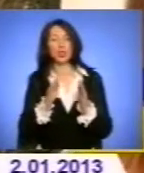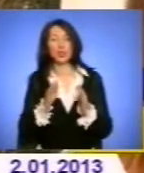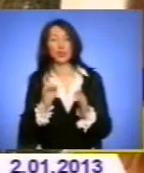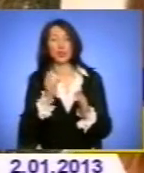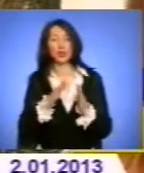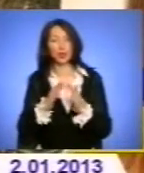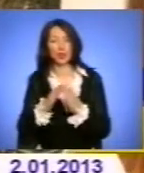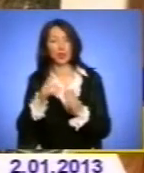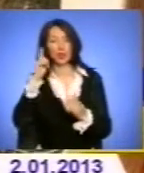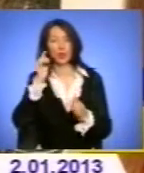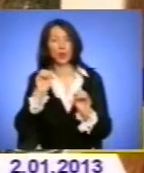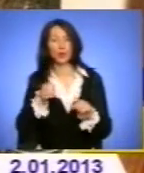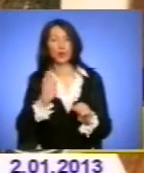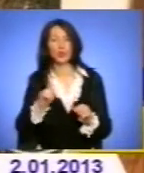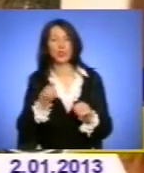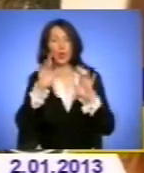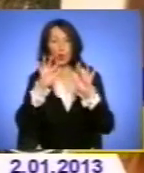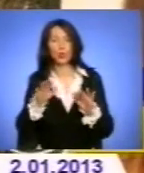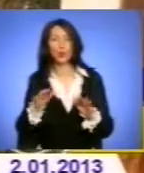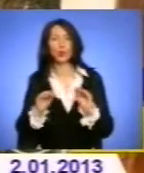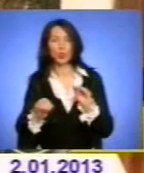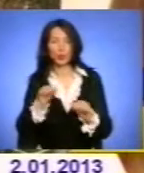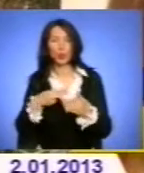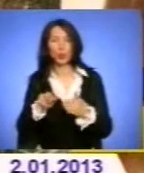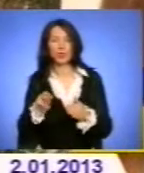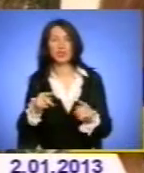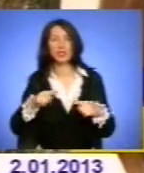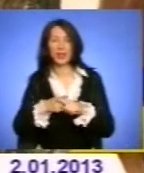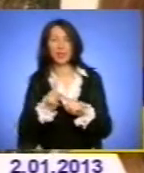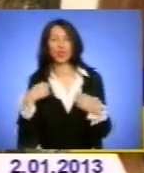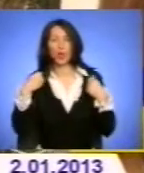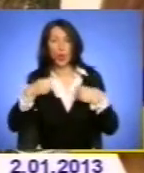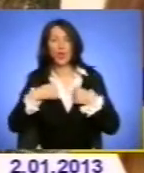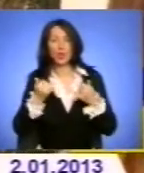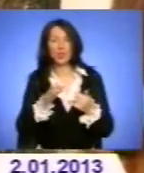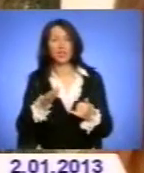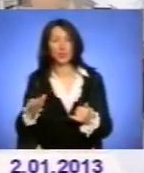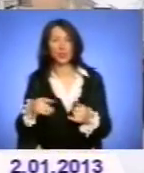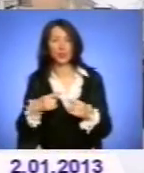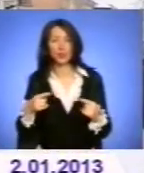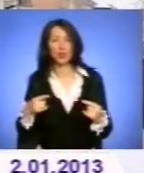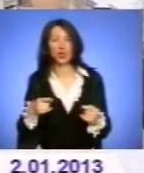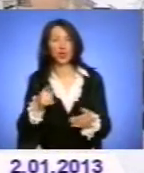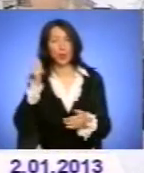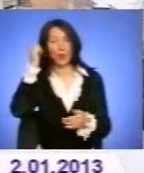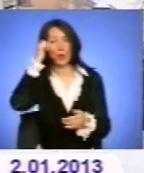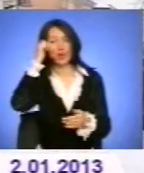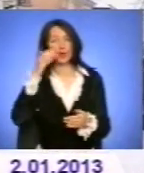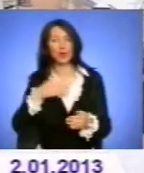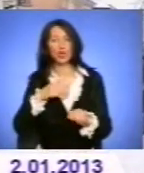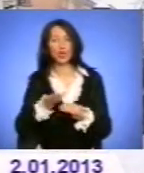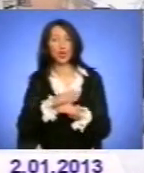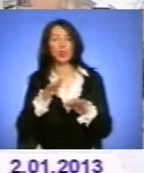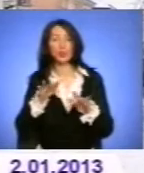бути якісь чи комп'ютерне обладнання, чи техніка, чи одяг для діток, якісь такі от речі. Тож пам'ятаємо, наші добрі